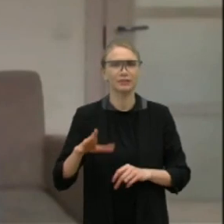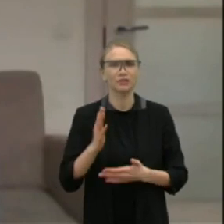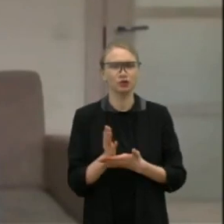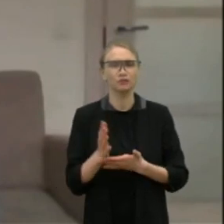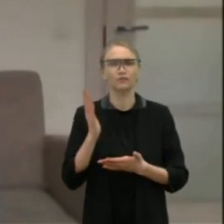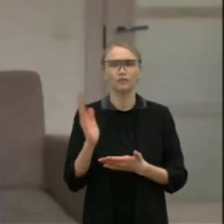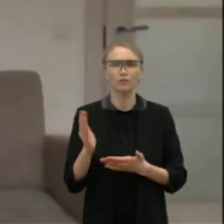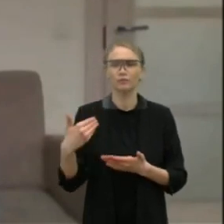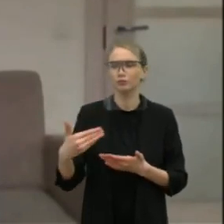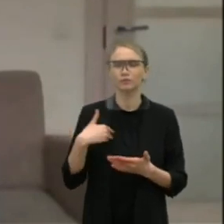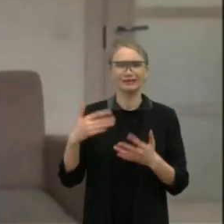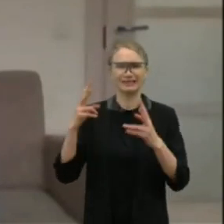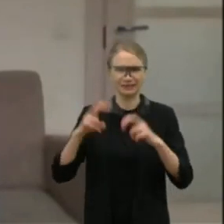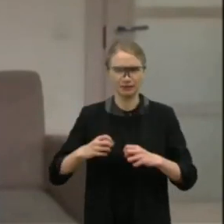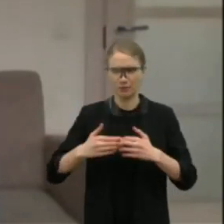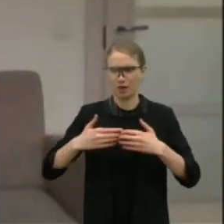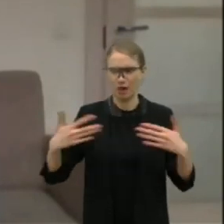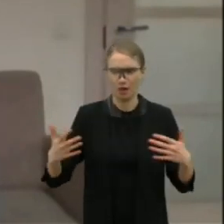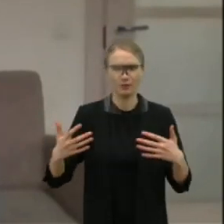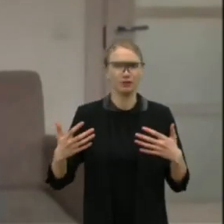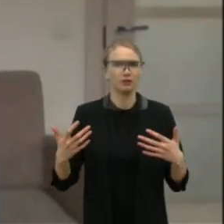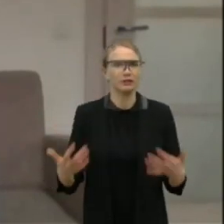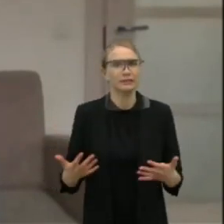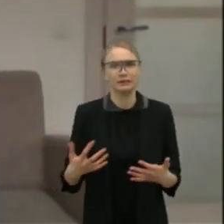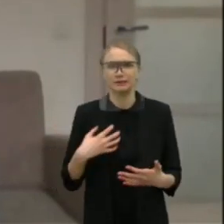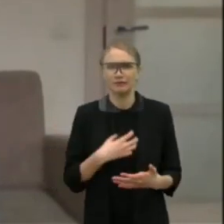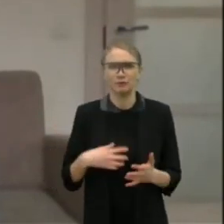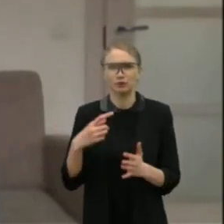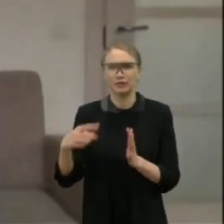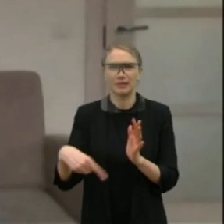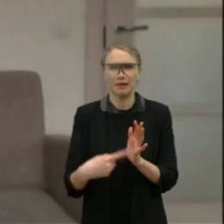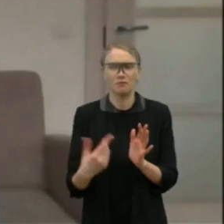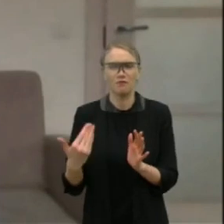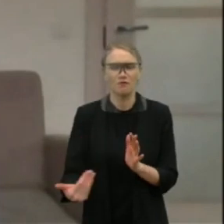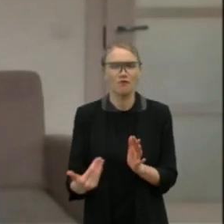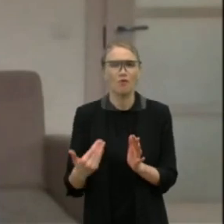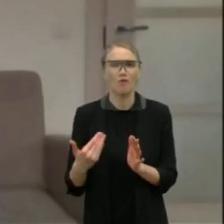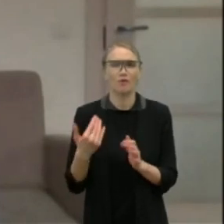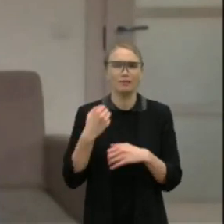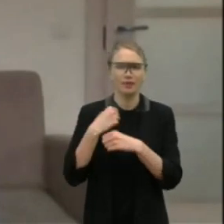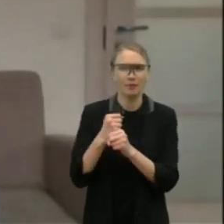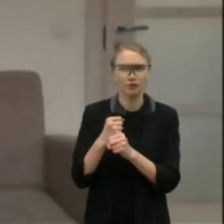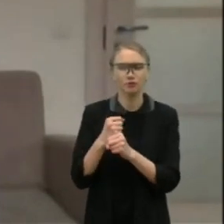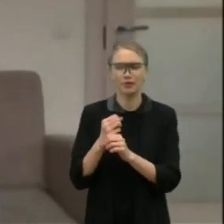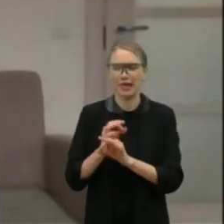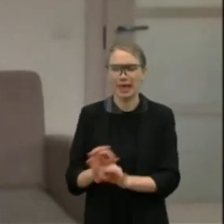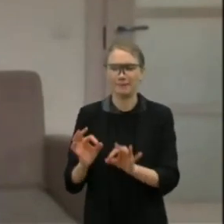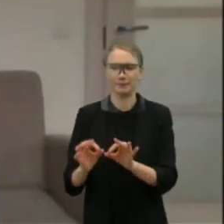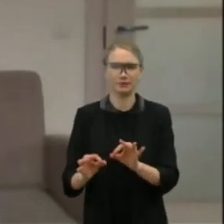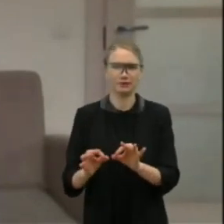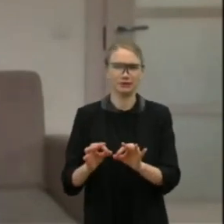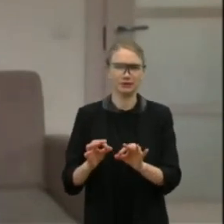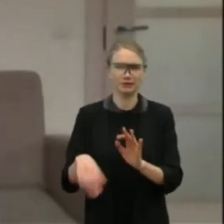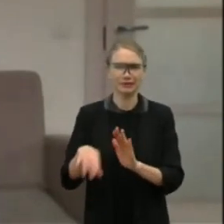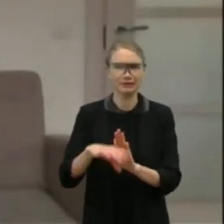toms tyrimo apimtims, tikrai aktualus klausimas yra, kaip tos metodus, kaip tie metodai turi būti